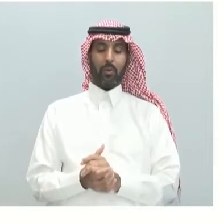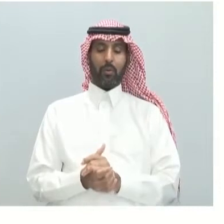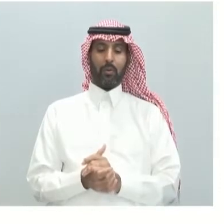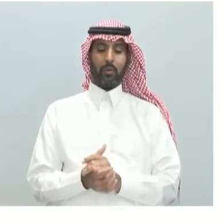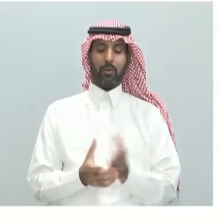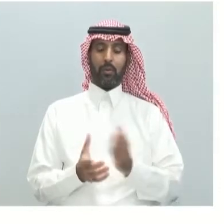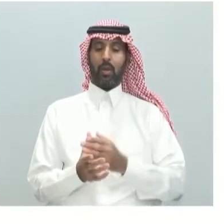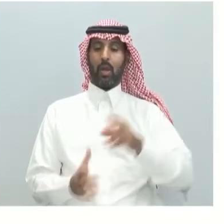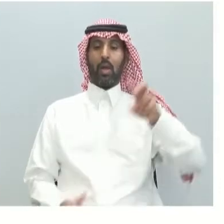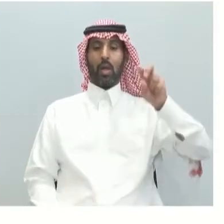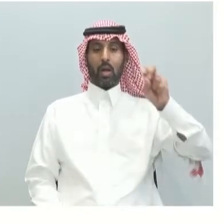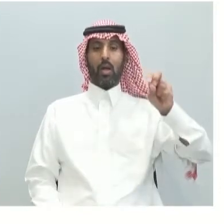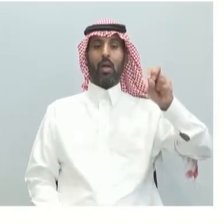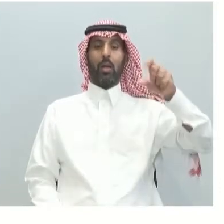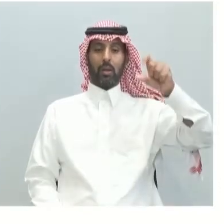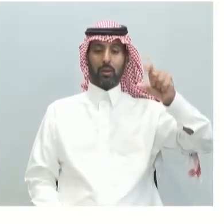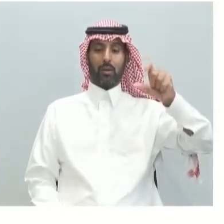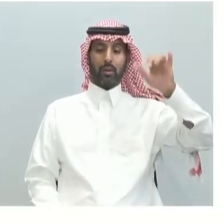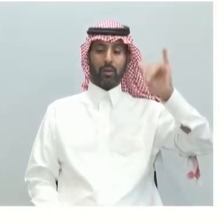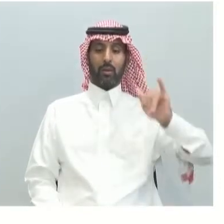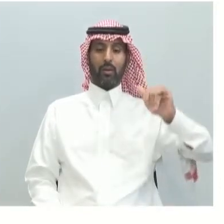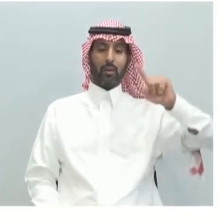احسنتم بمعنى قديره